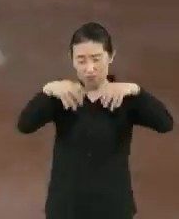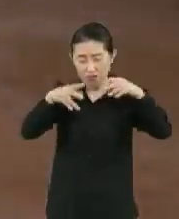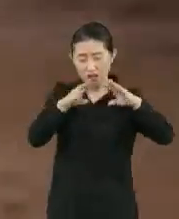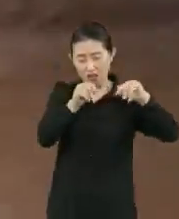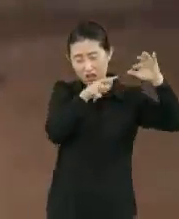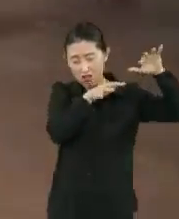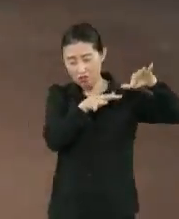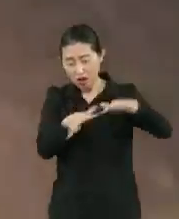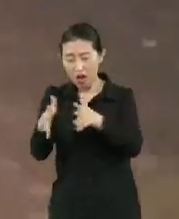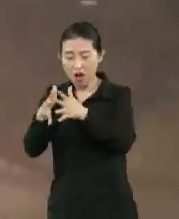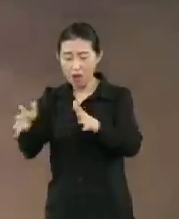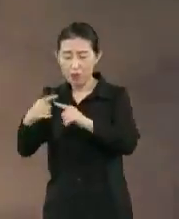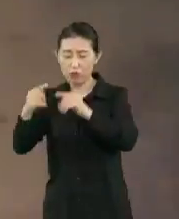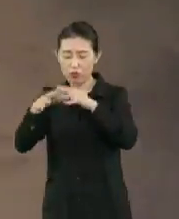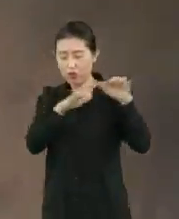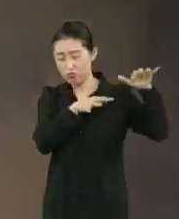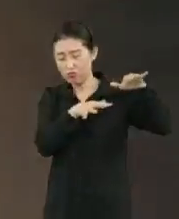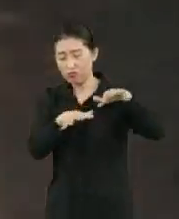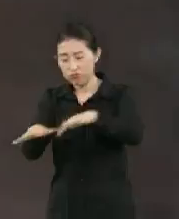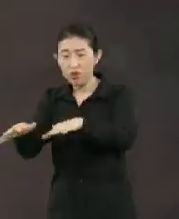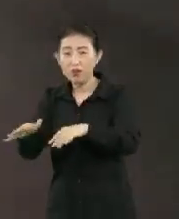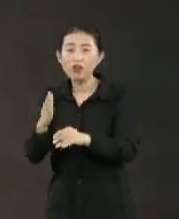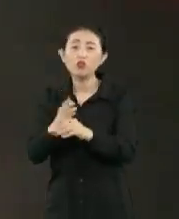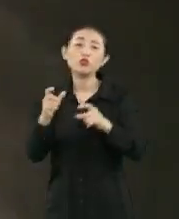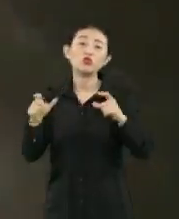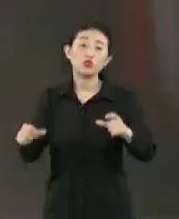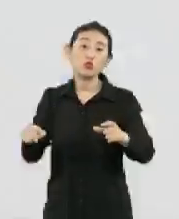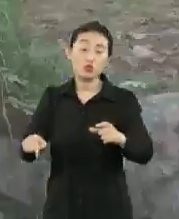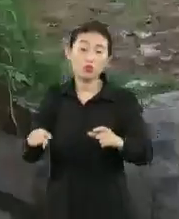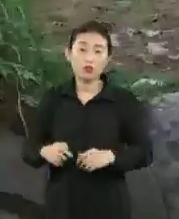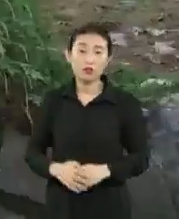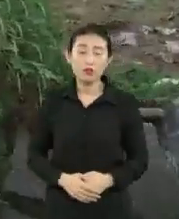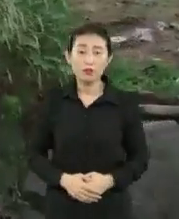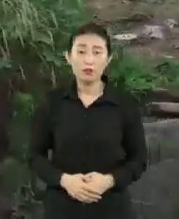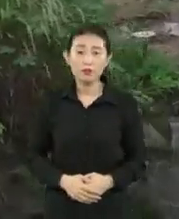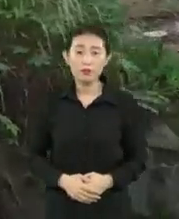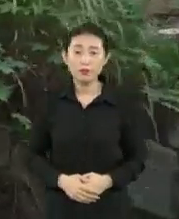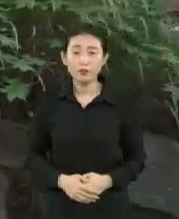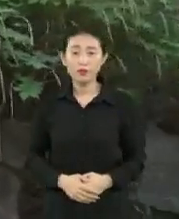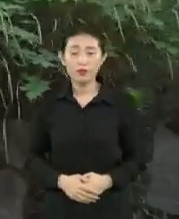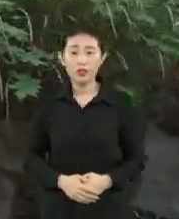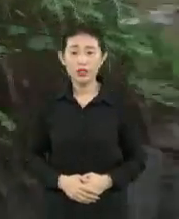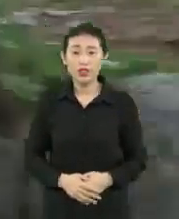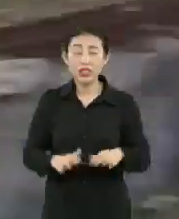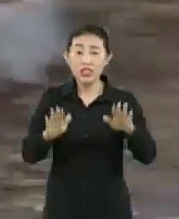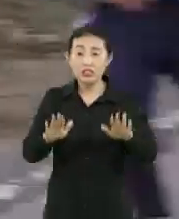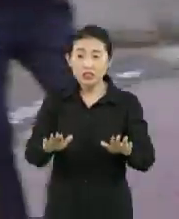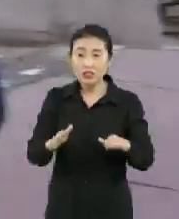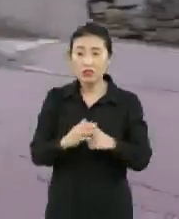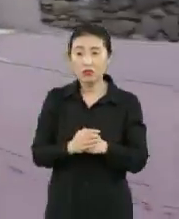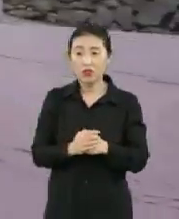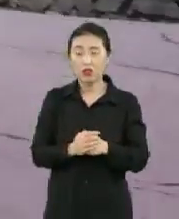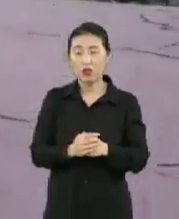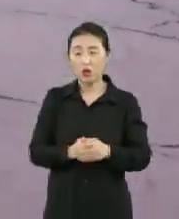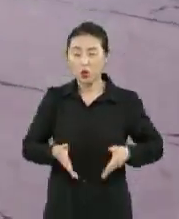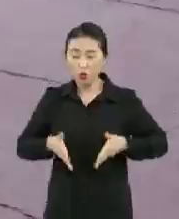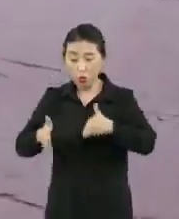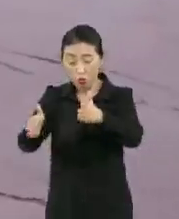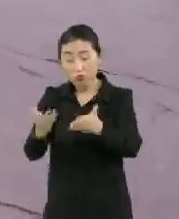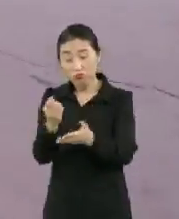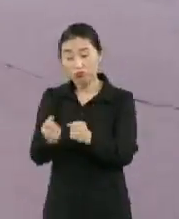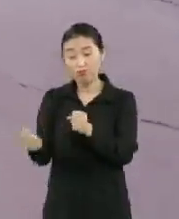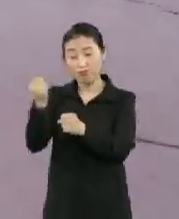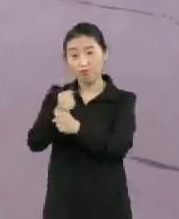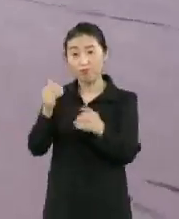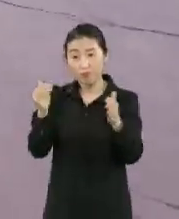무너져 인근 아파트와 교회를 덮친 대전 중구의 한 동네입니다. 1년이 지난 지금 유실됐던 도로와 계단은 어느